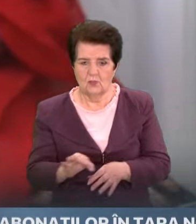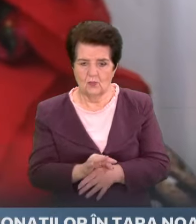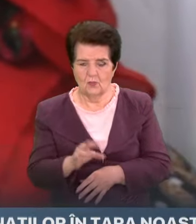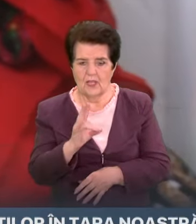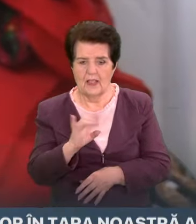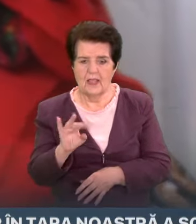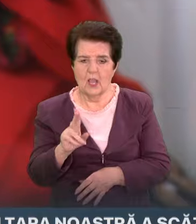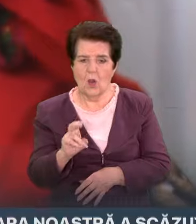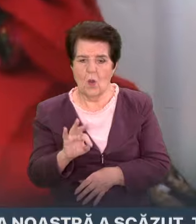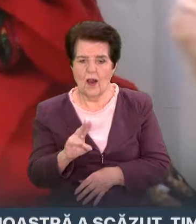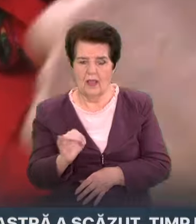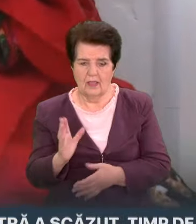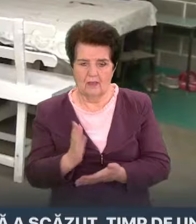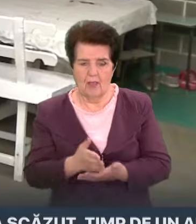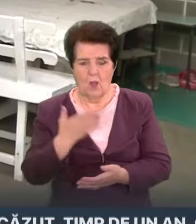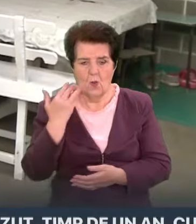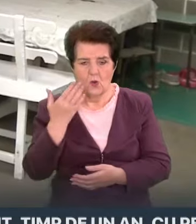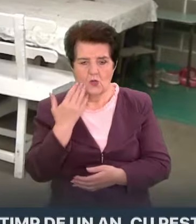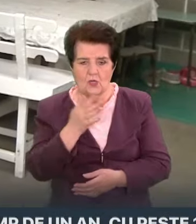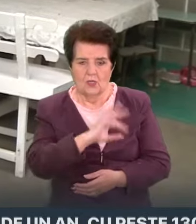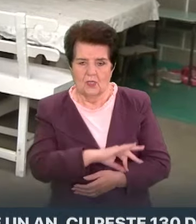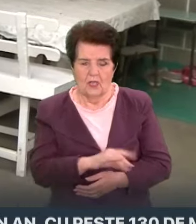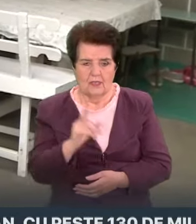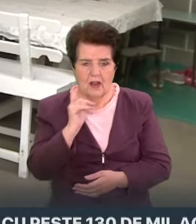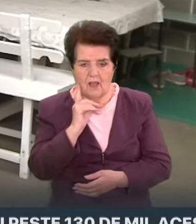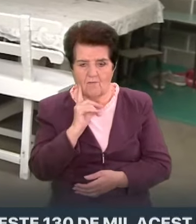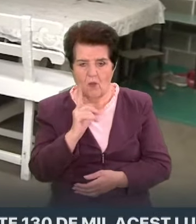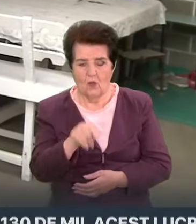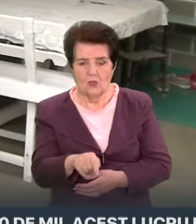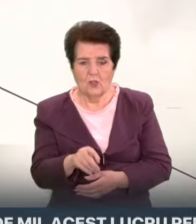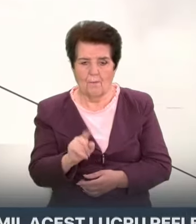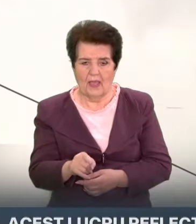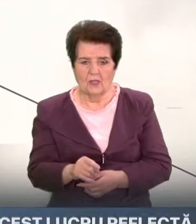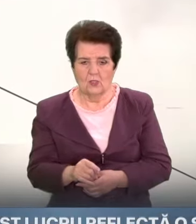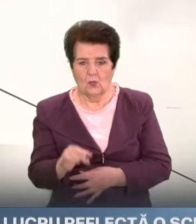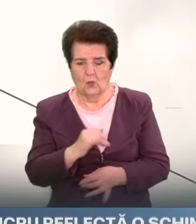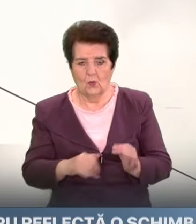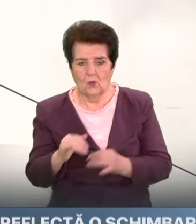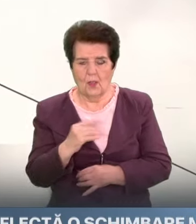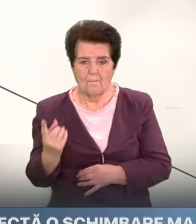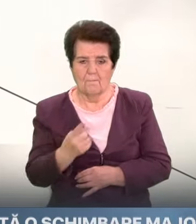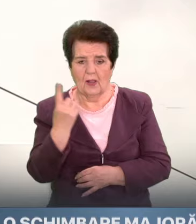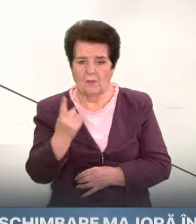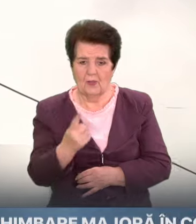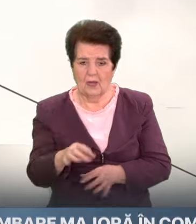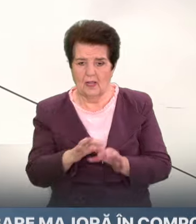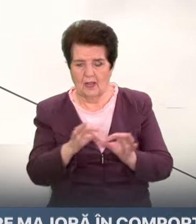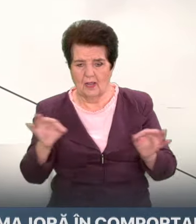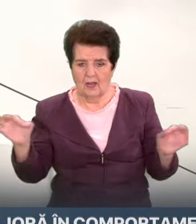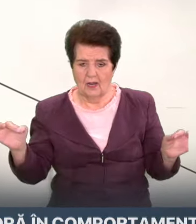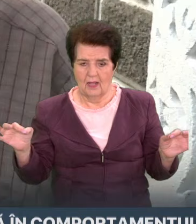Nicolae, spune că totuși este mai ușor să utilizeze telefonul fix pentru conversații. Din primele când s-a tras linia asta